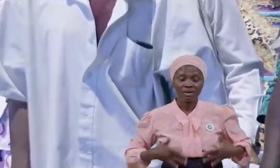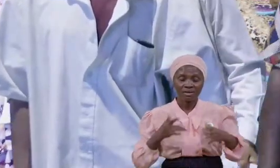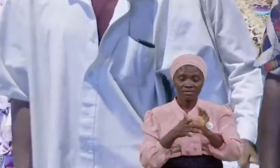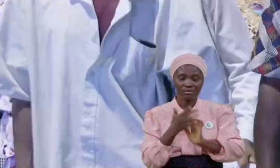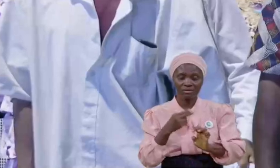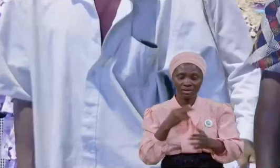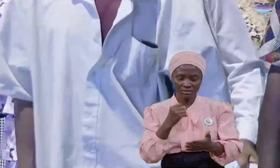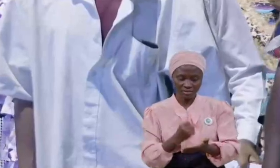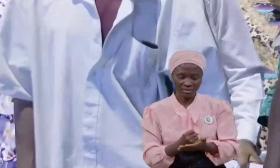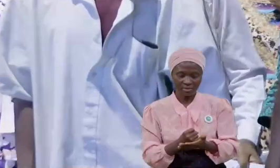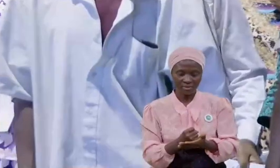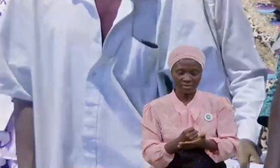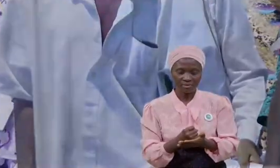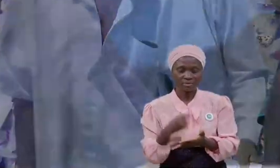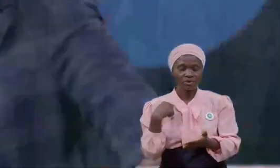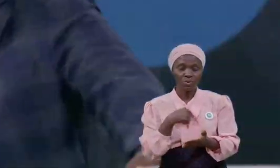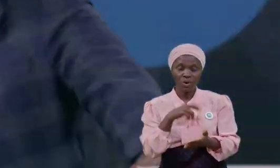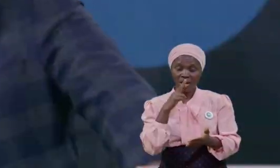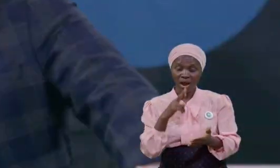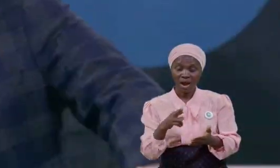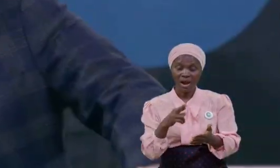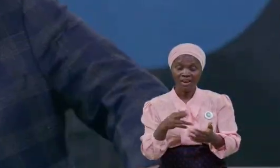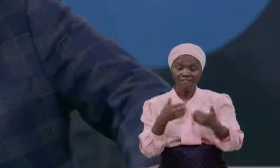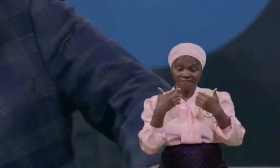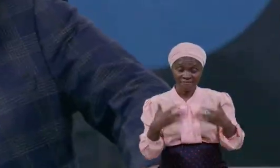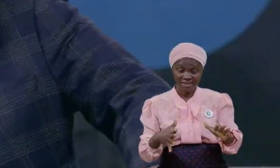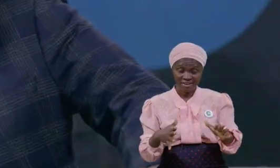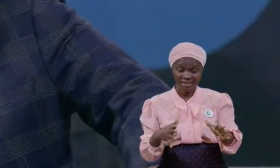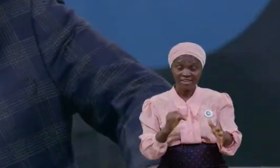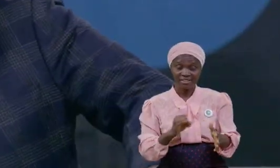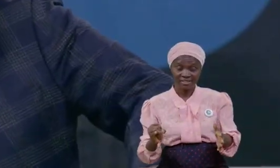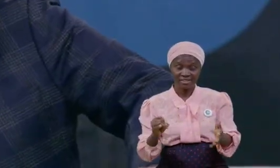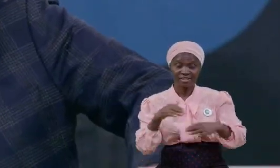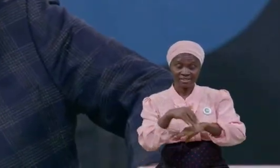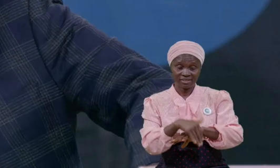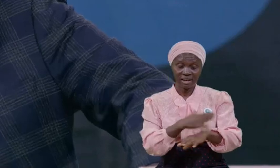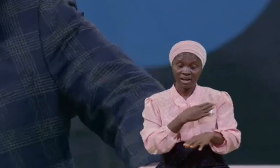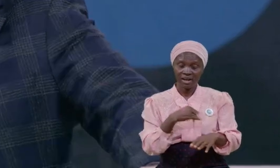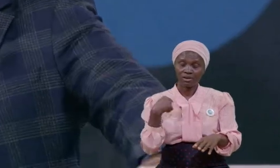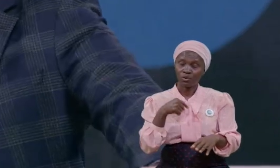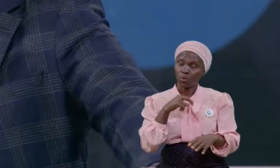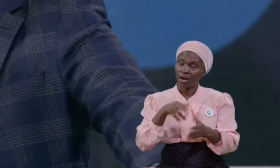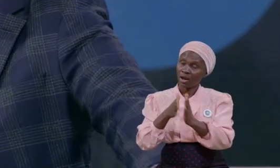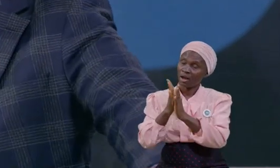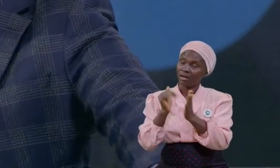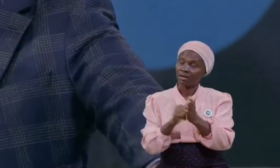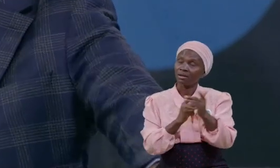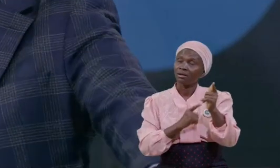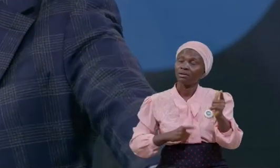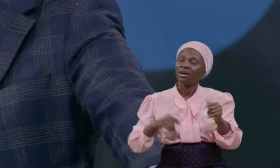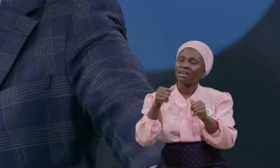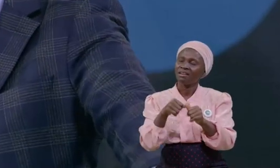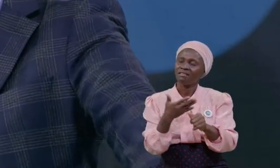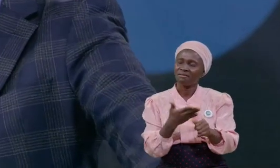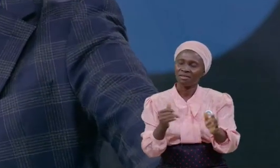Nous finissons ce soir et nous demandons, Seigneur, que tout ce qui doit être fait